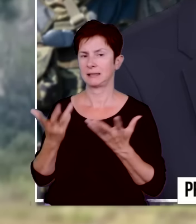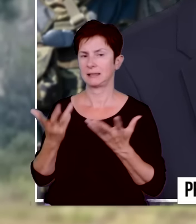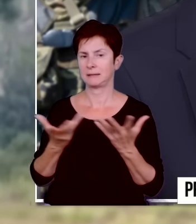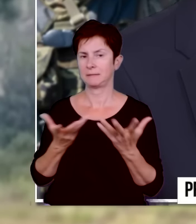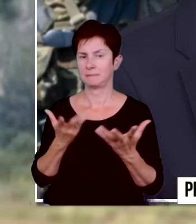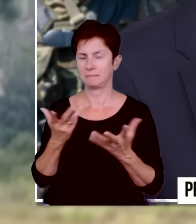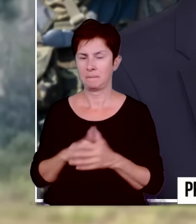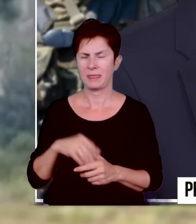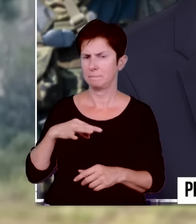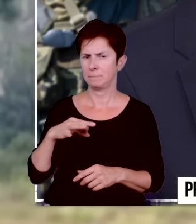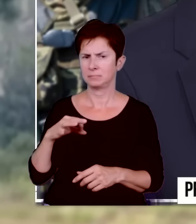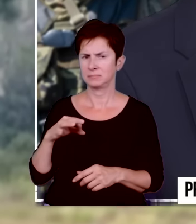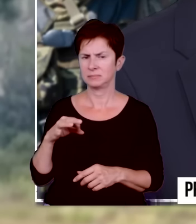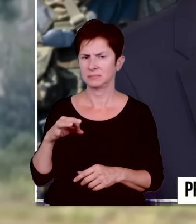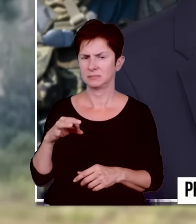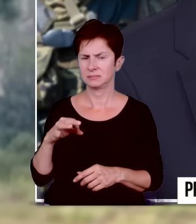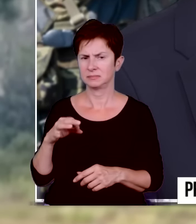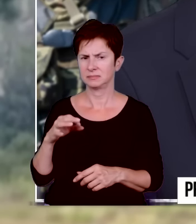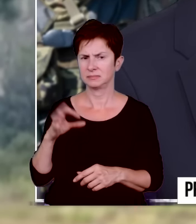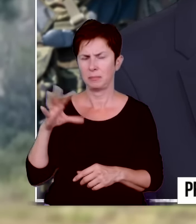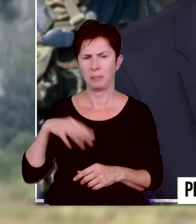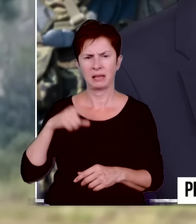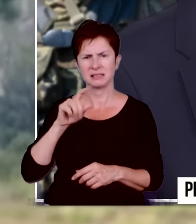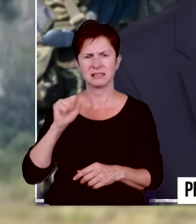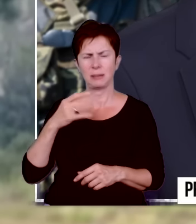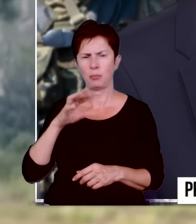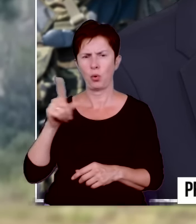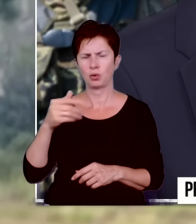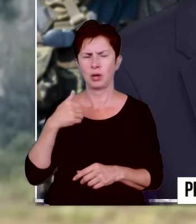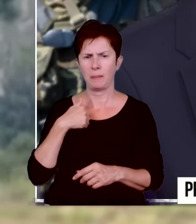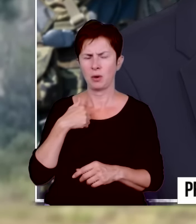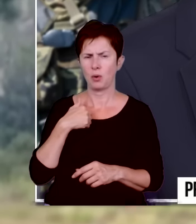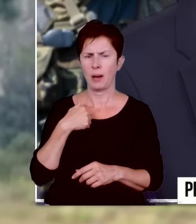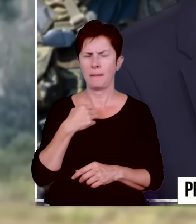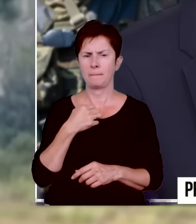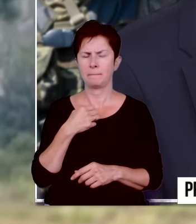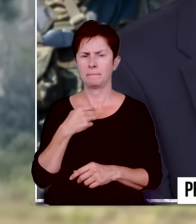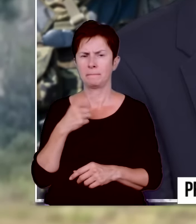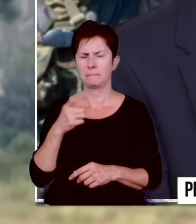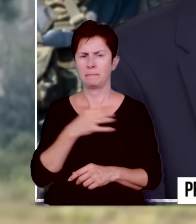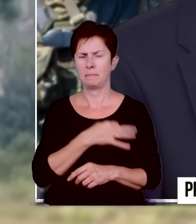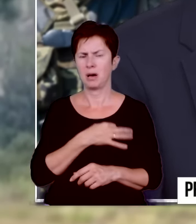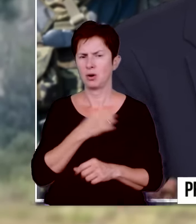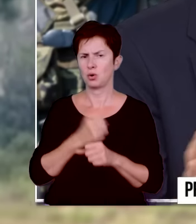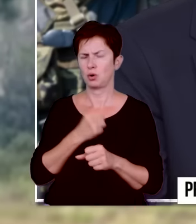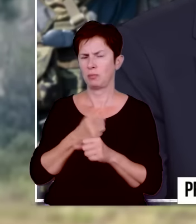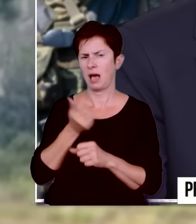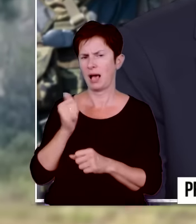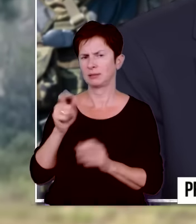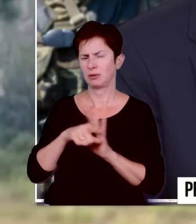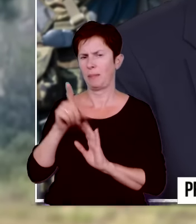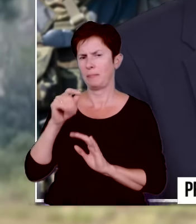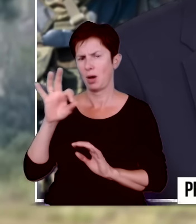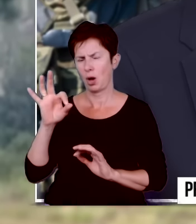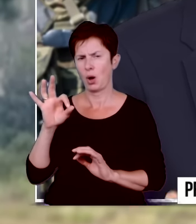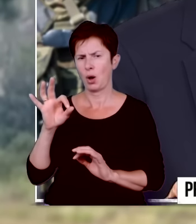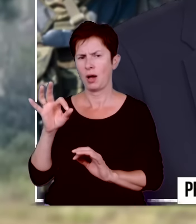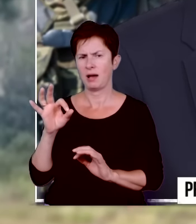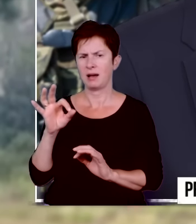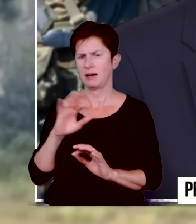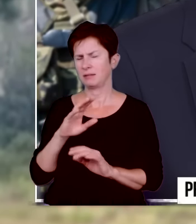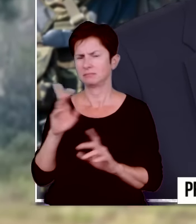redaktor która zdaje się prowadziła partyjne konwencje platformy jako ekspertka tam były takie forum byli Pol platformy by generałowie bliscy